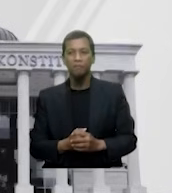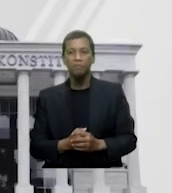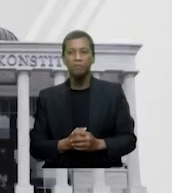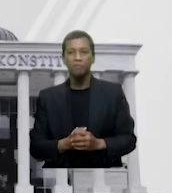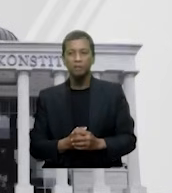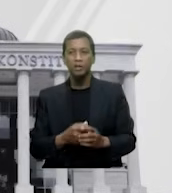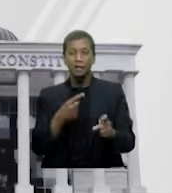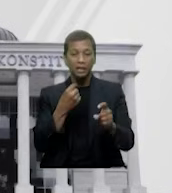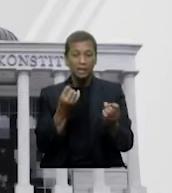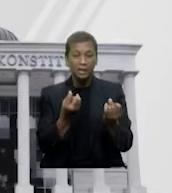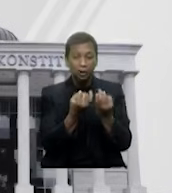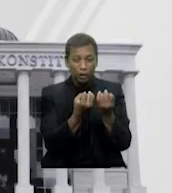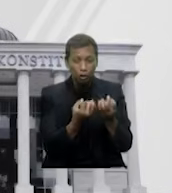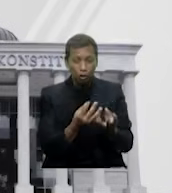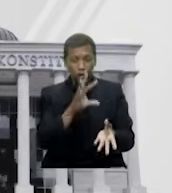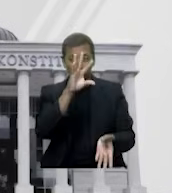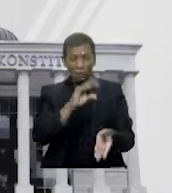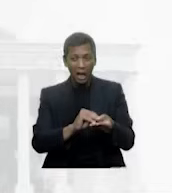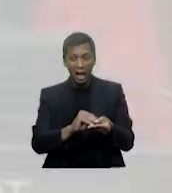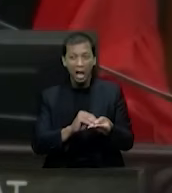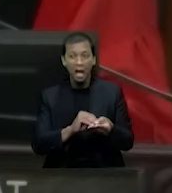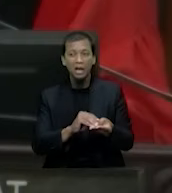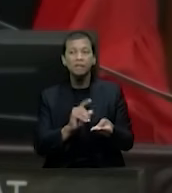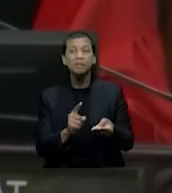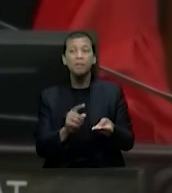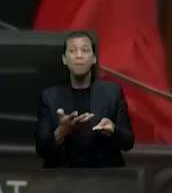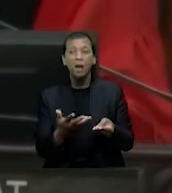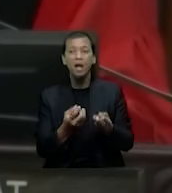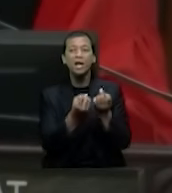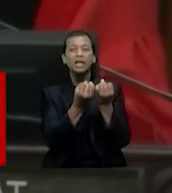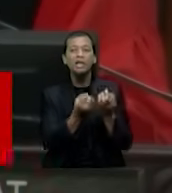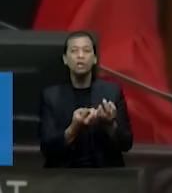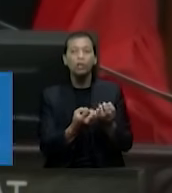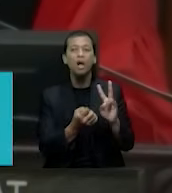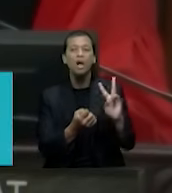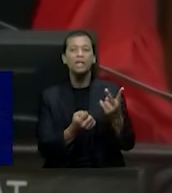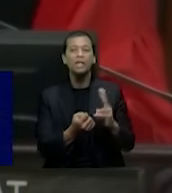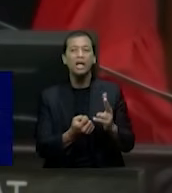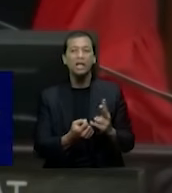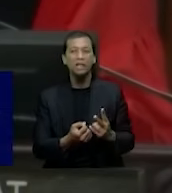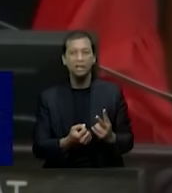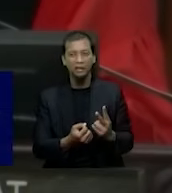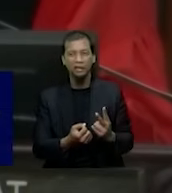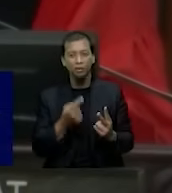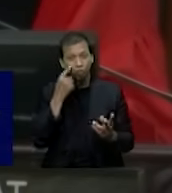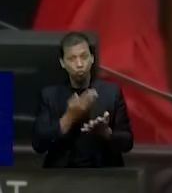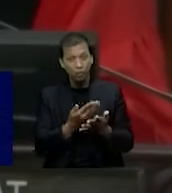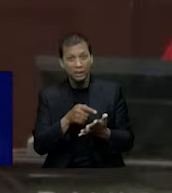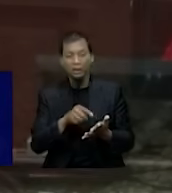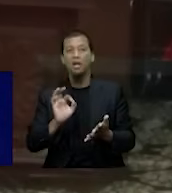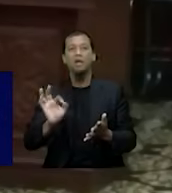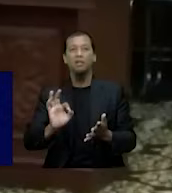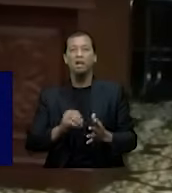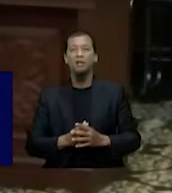adanya kegaduhan yang timbul akibat Sirekap. Sementara tiga hakim MK Saldi Isra, Eni Nurbaningsih dan Arief